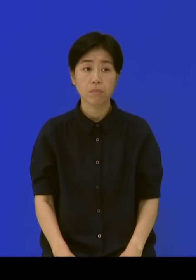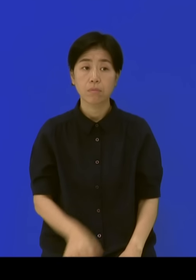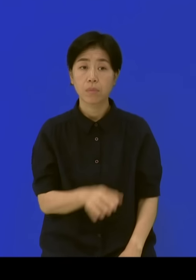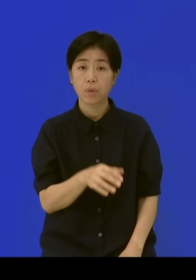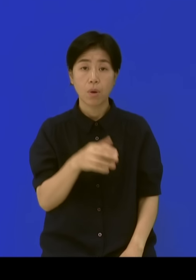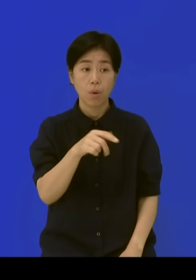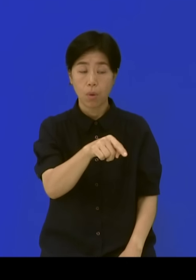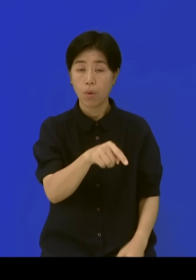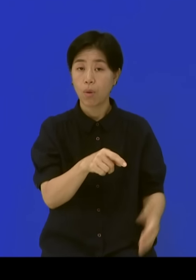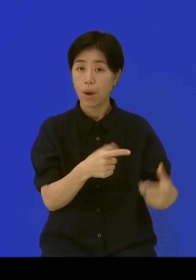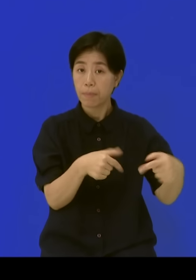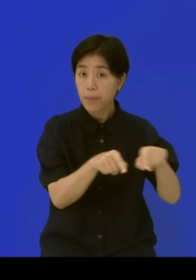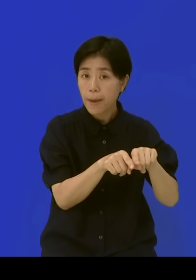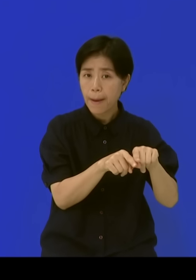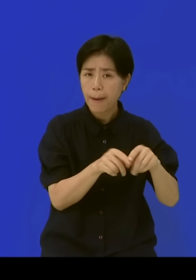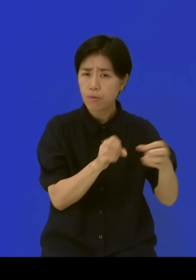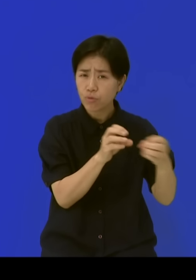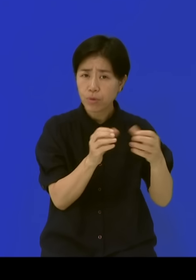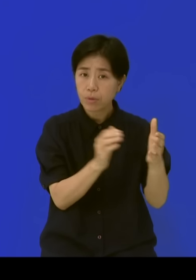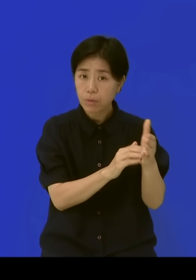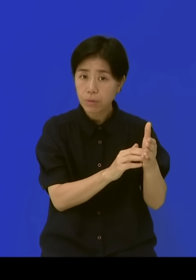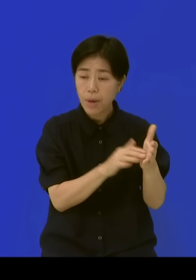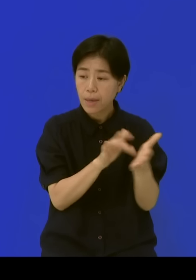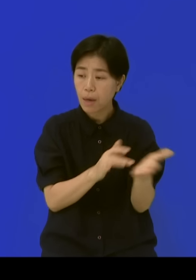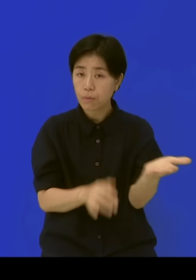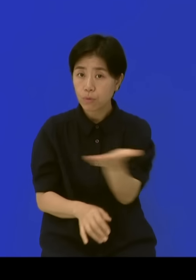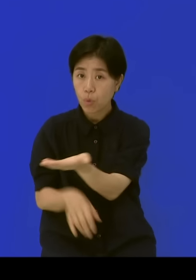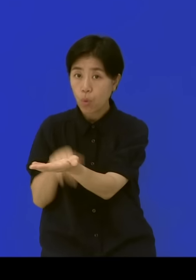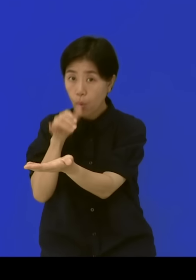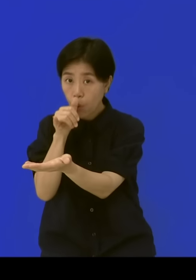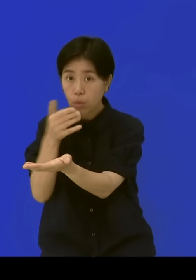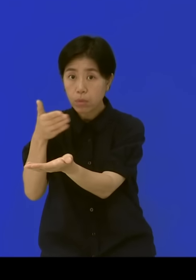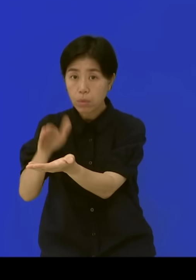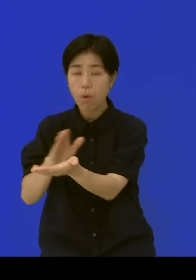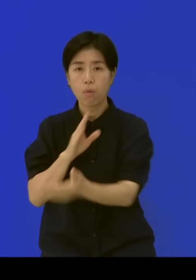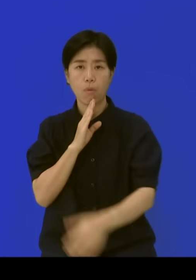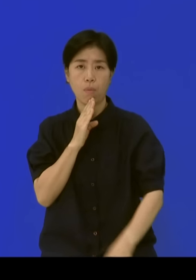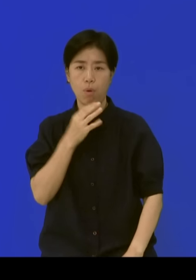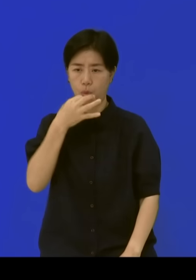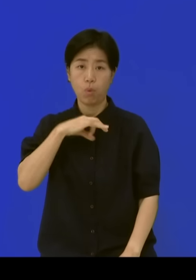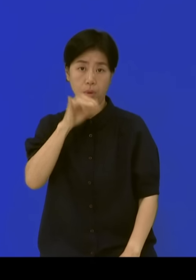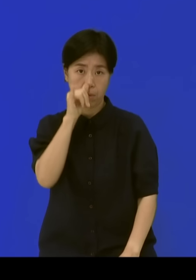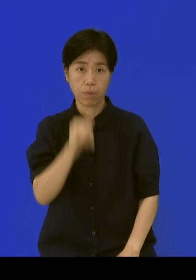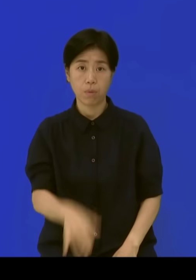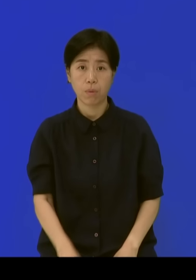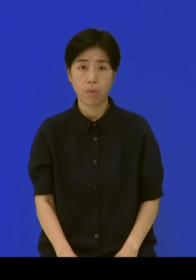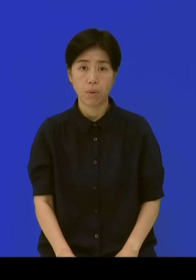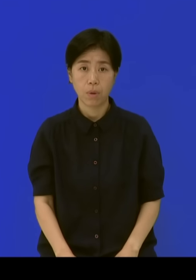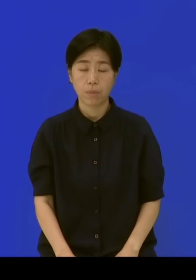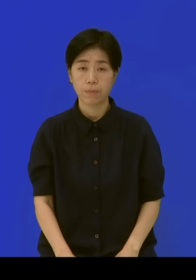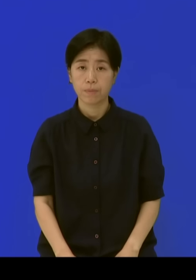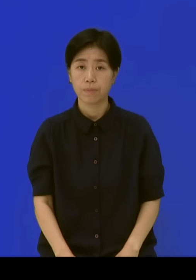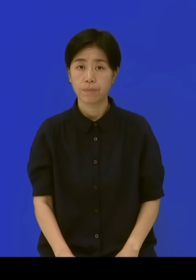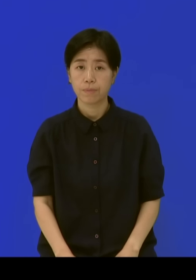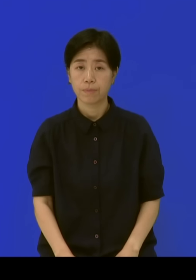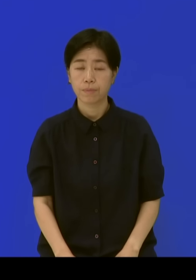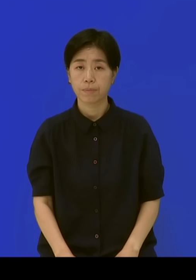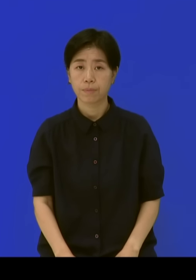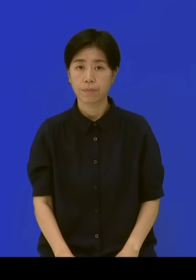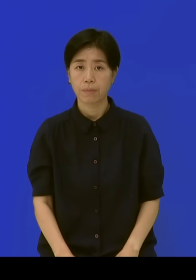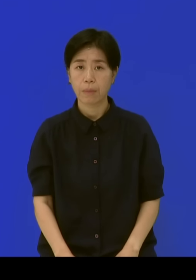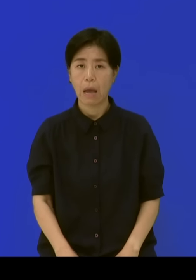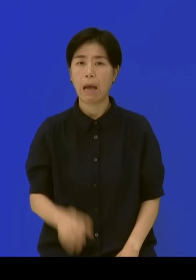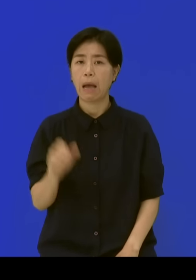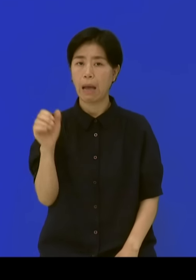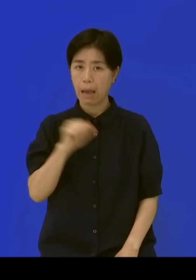약제들을 써봤더니 네. 어떤 분들은 거짓말처럼 8가지 넘는 증상이 한 2가지로 줄어들기도 하는 거죠. 예. 그러면 이게